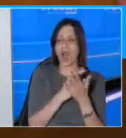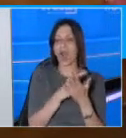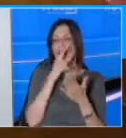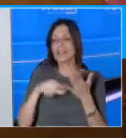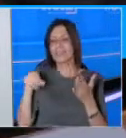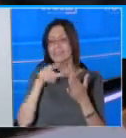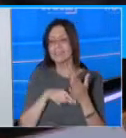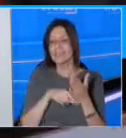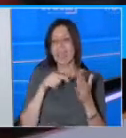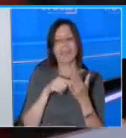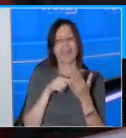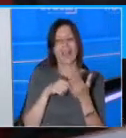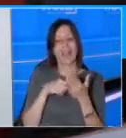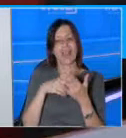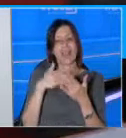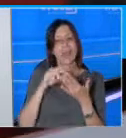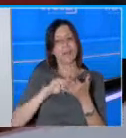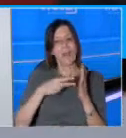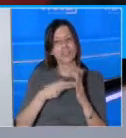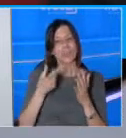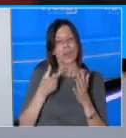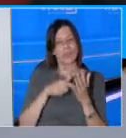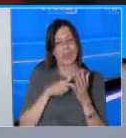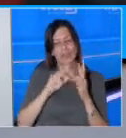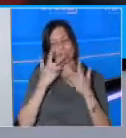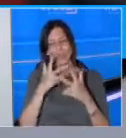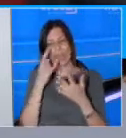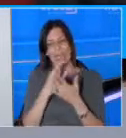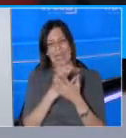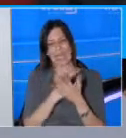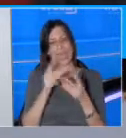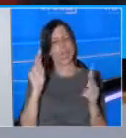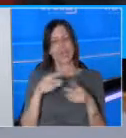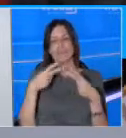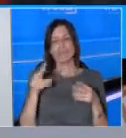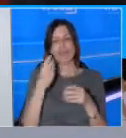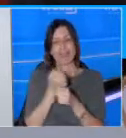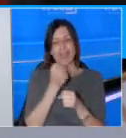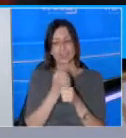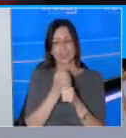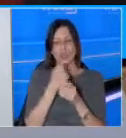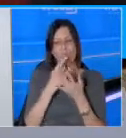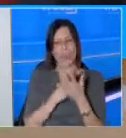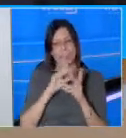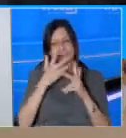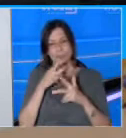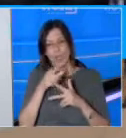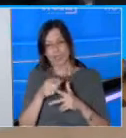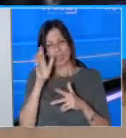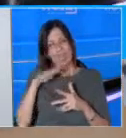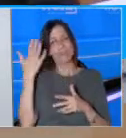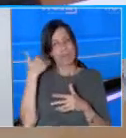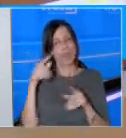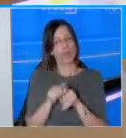בגלל פרוצדורה. כלומר, בגלל אופן החקיקה. כן. הם לא יכולים לחוקק בצורה הזאת, כך זה גם היה בתקציב